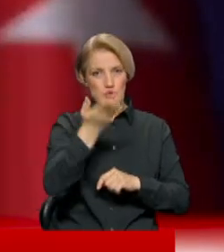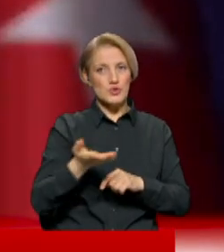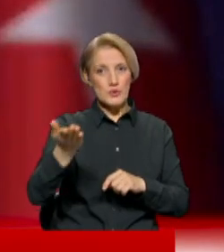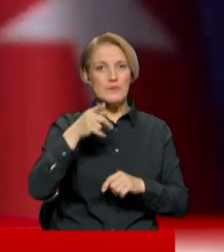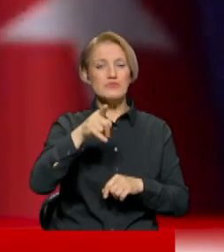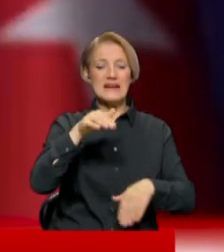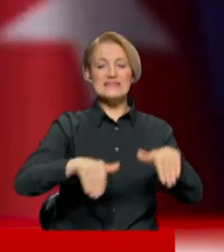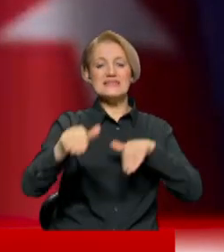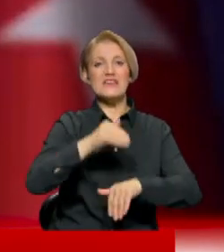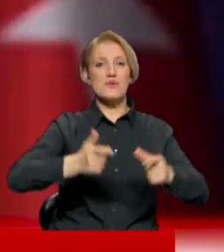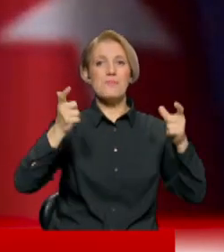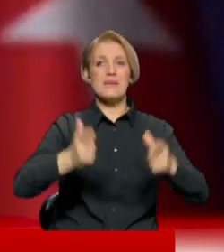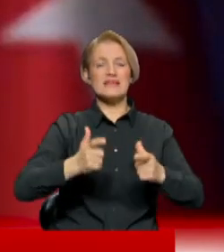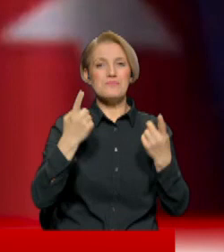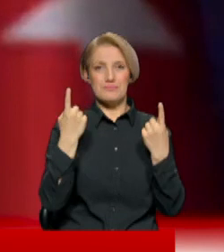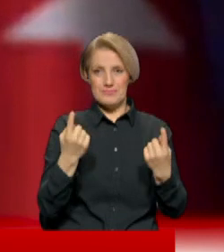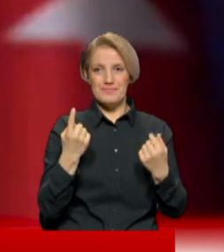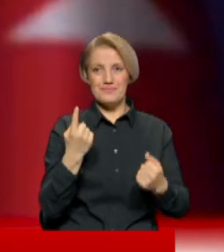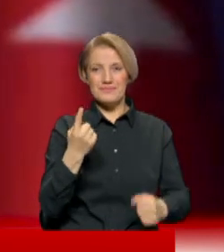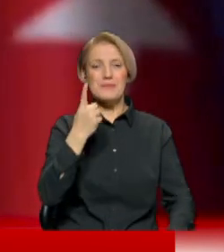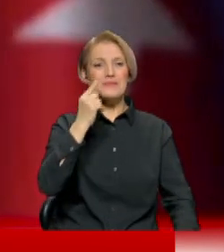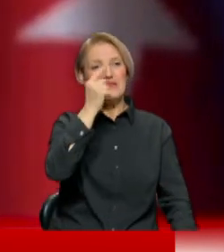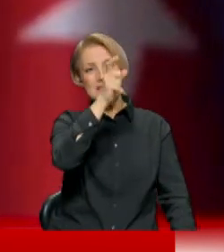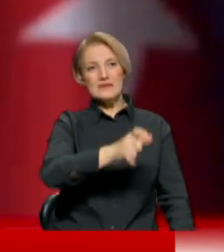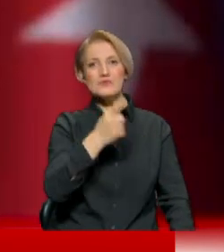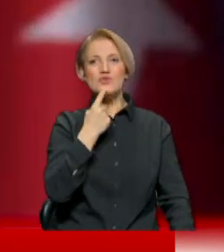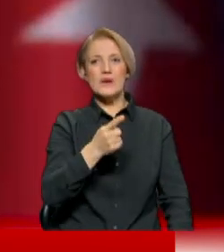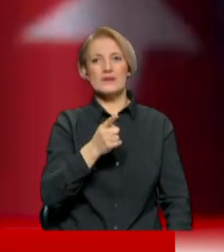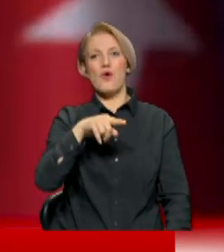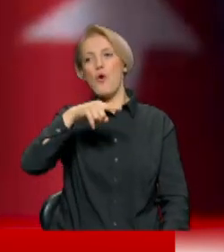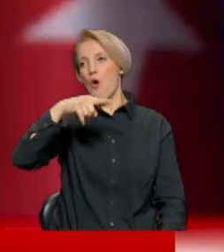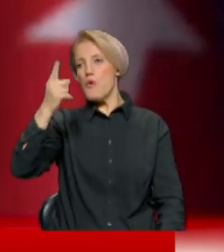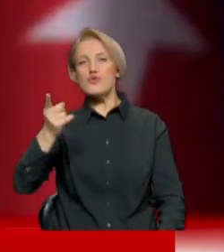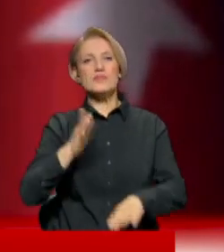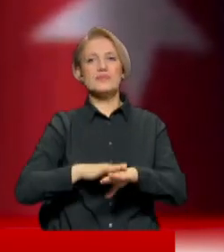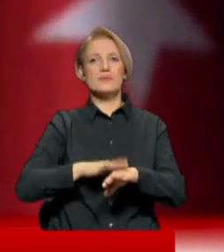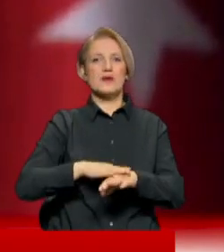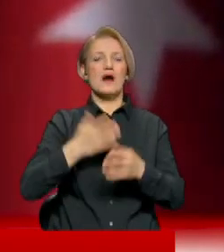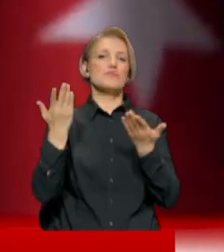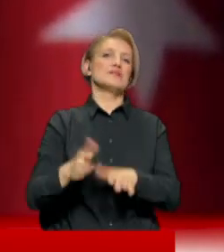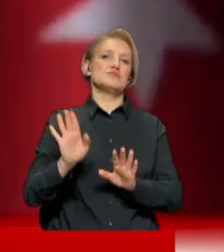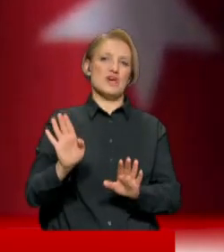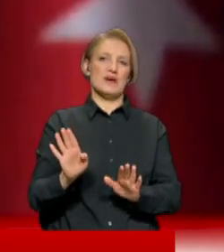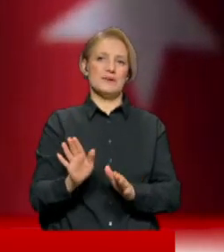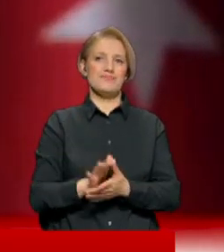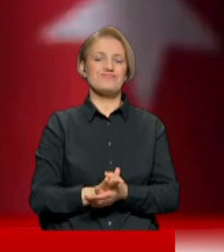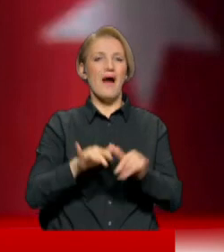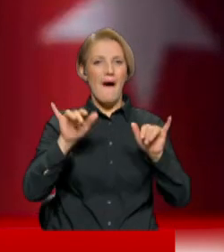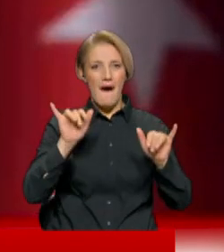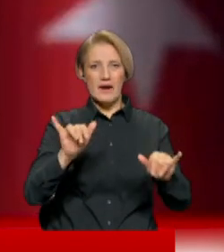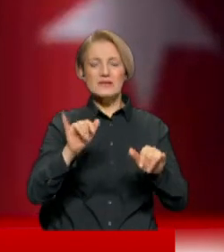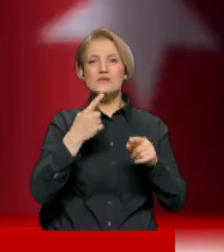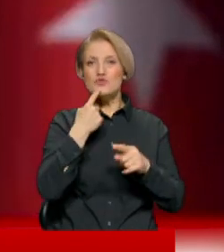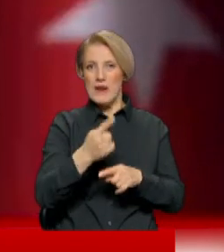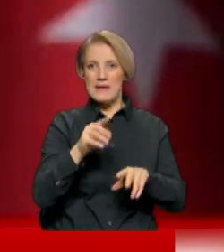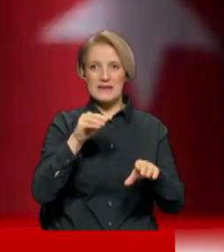bunlar seçim meydanlarında bir defa birinin söylediğini öbürünü ne yapacak reddedecek aynı şeyi